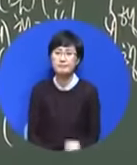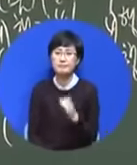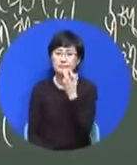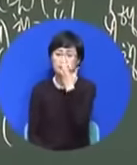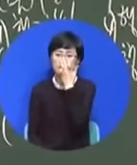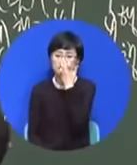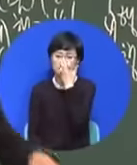아멘